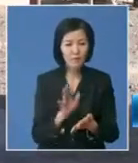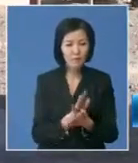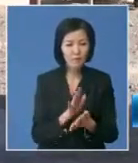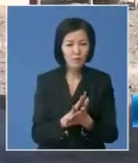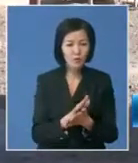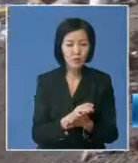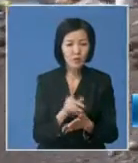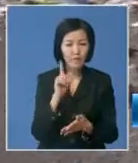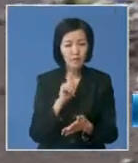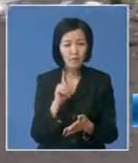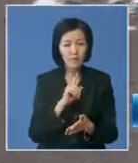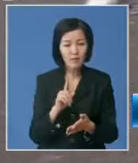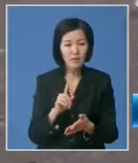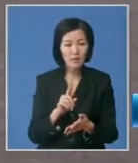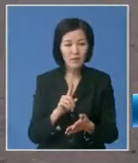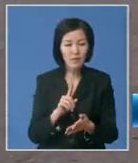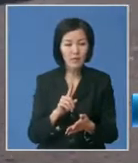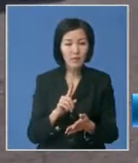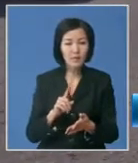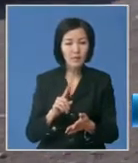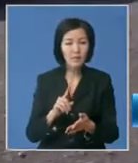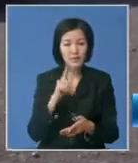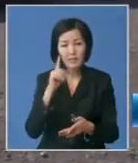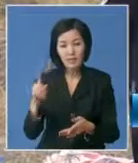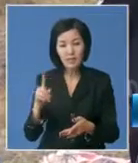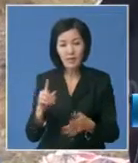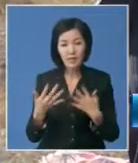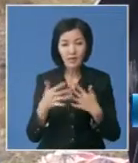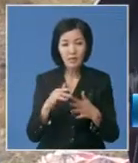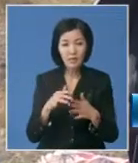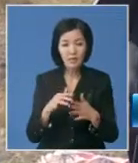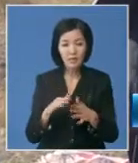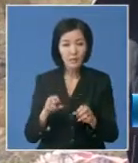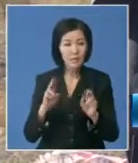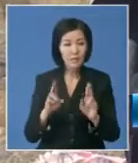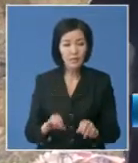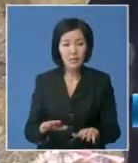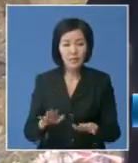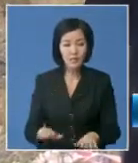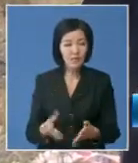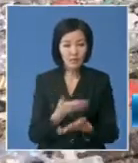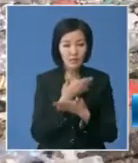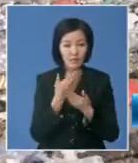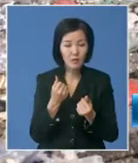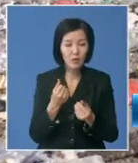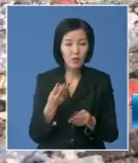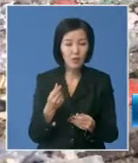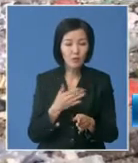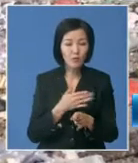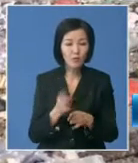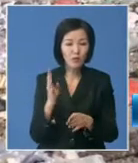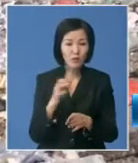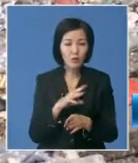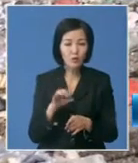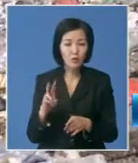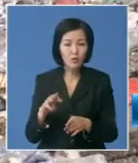приходится временно вывозить на окраину села в районе пока нет специального полигона в прошлом году из областного бюджета было выделено более 4